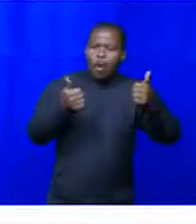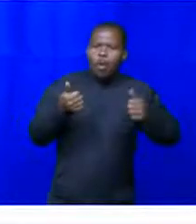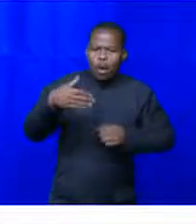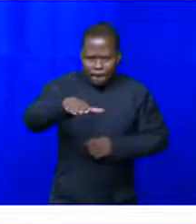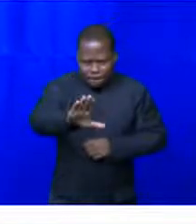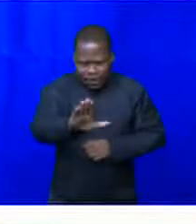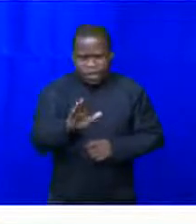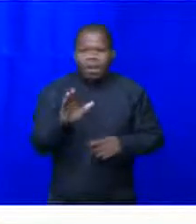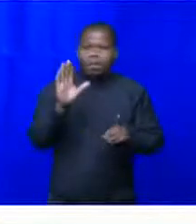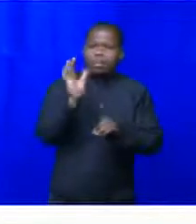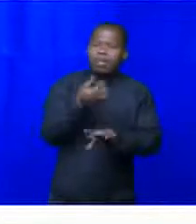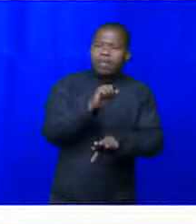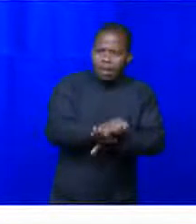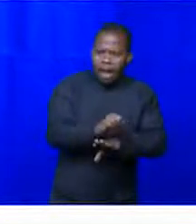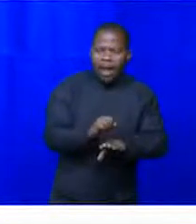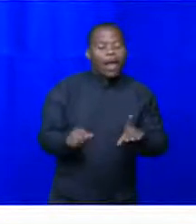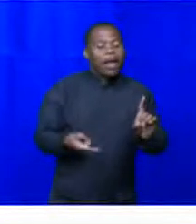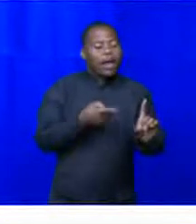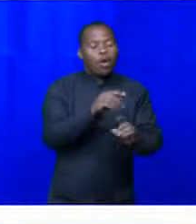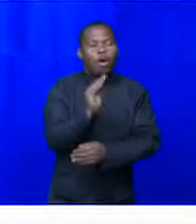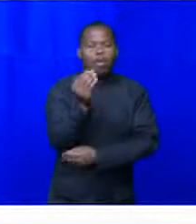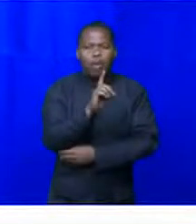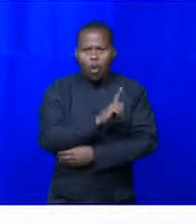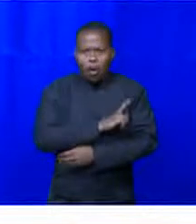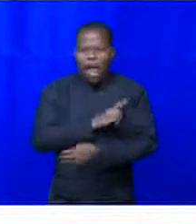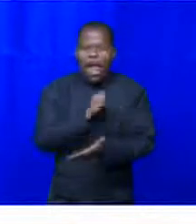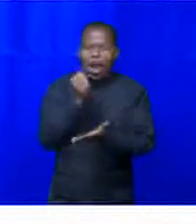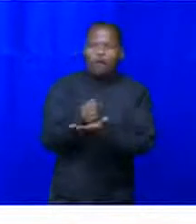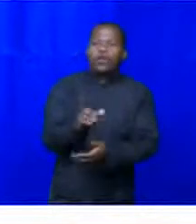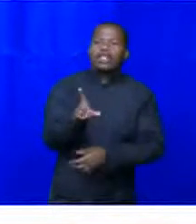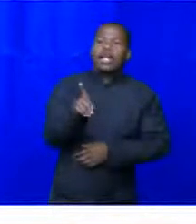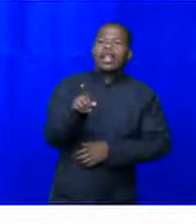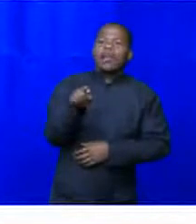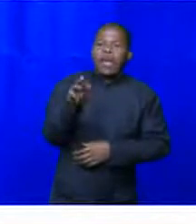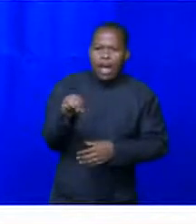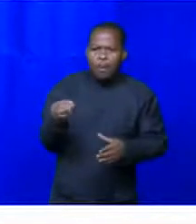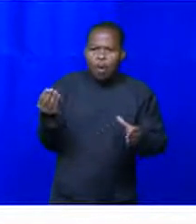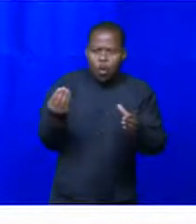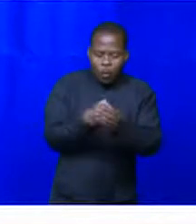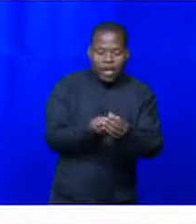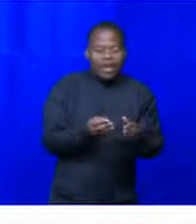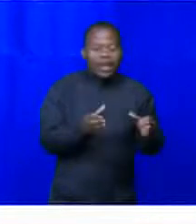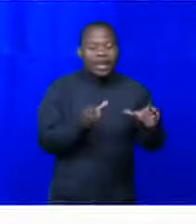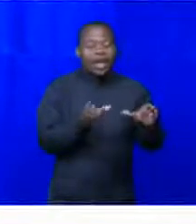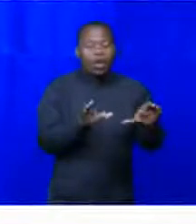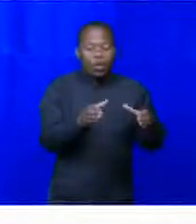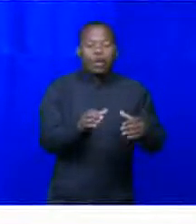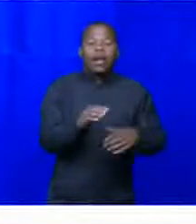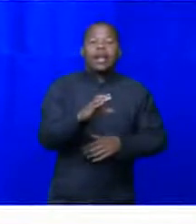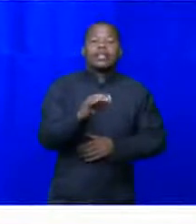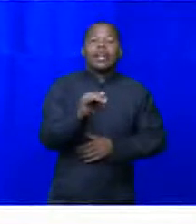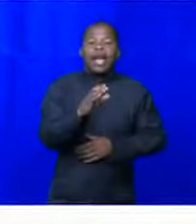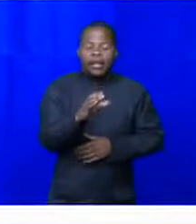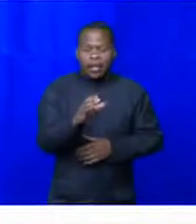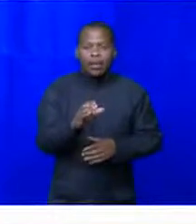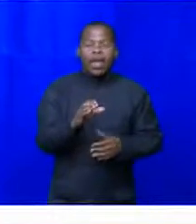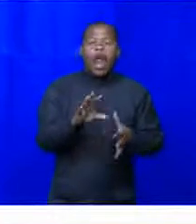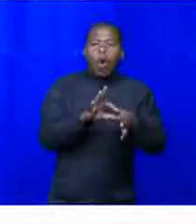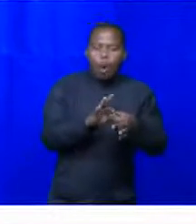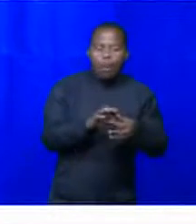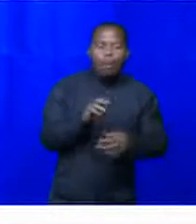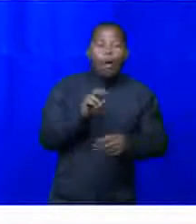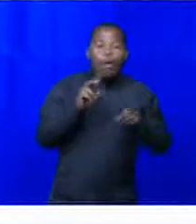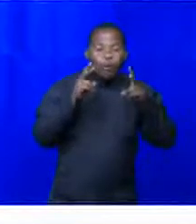Masuku kanye ke nelibandla leqasha tisebenti tembuso bavakashele ke likhaya lalabakhubatekile nalelo lebantu labadzala